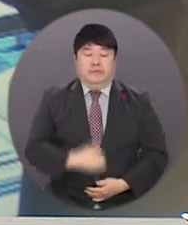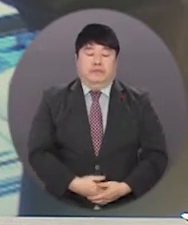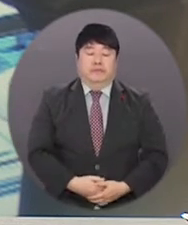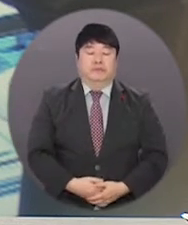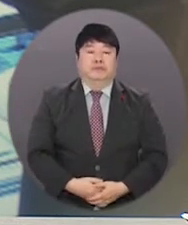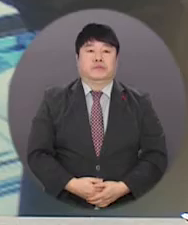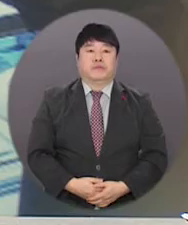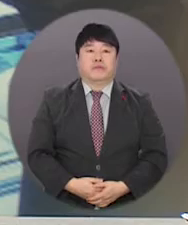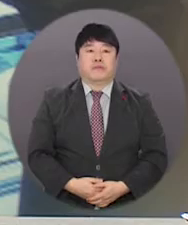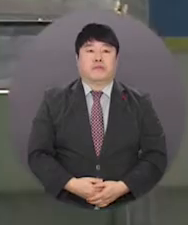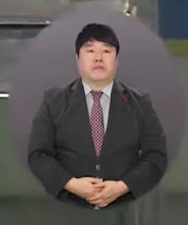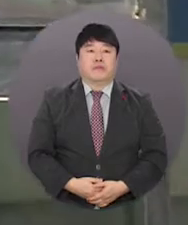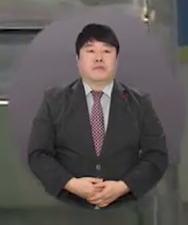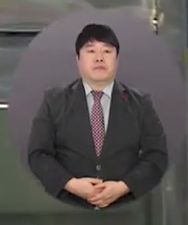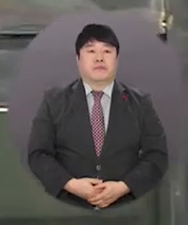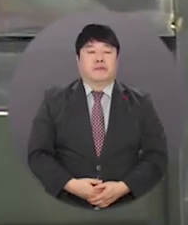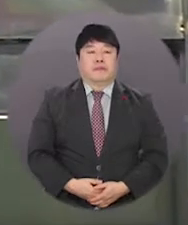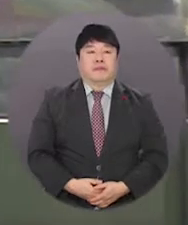보도합니다.